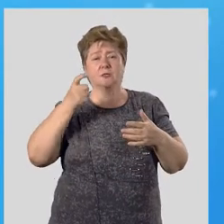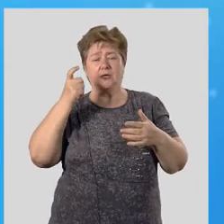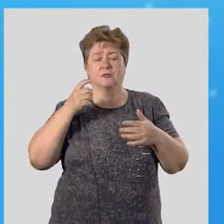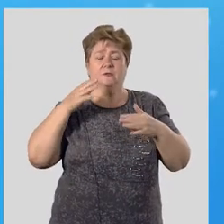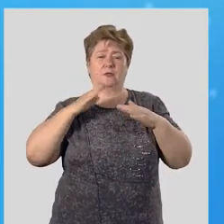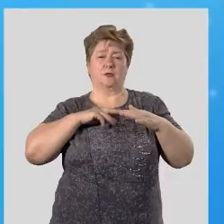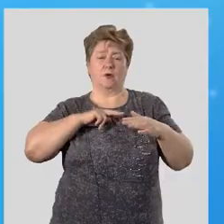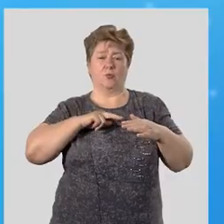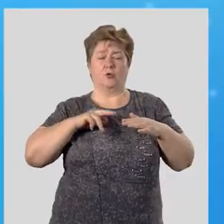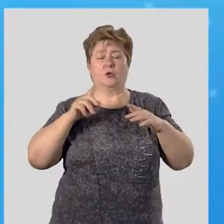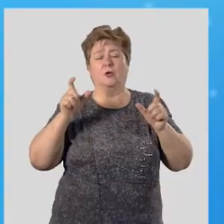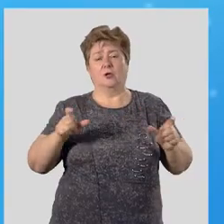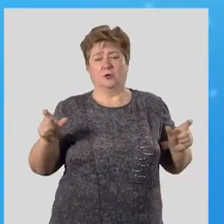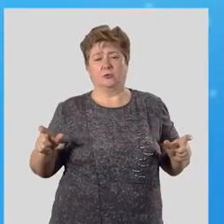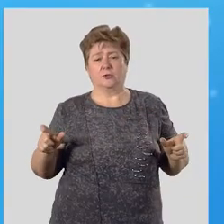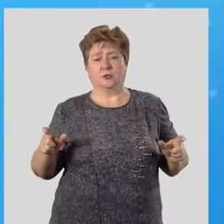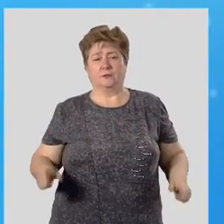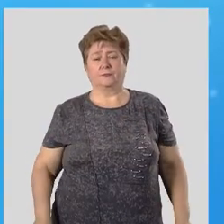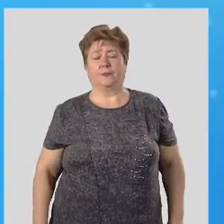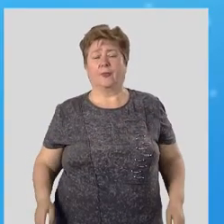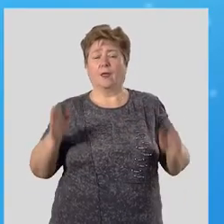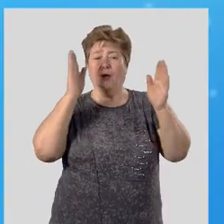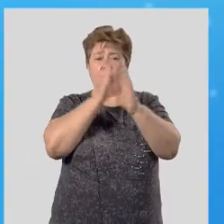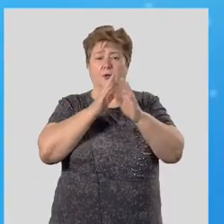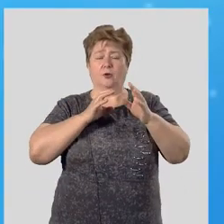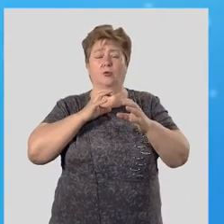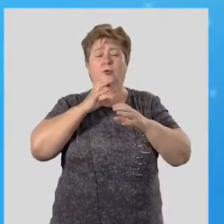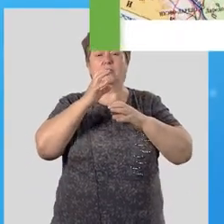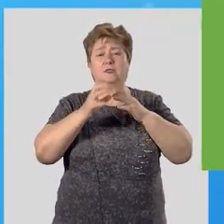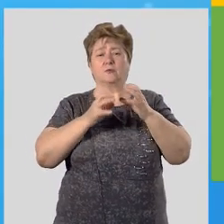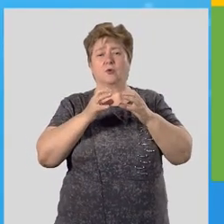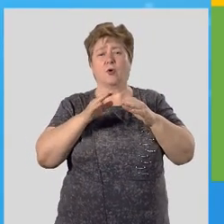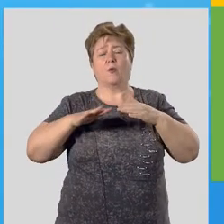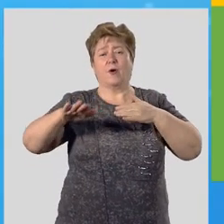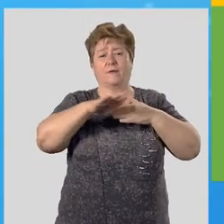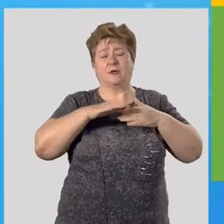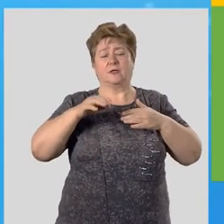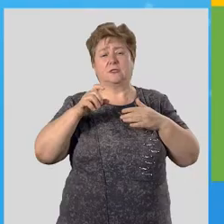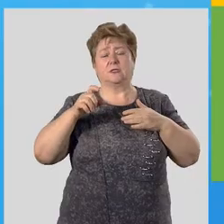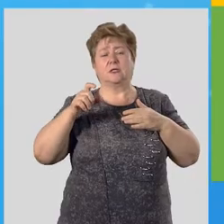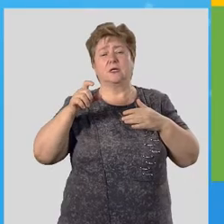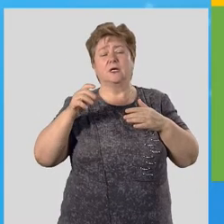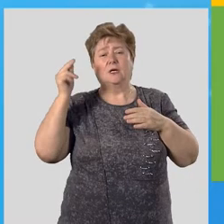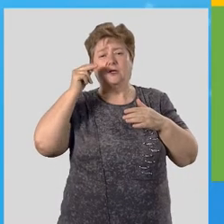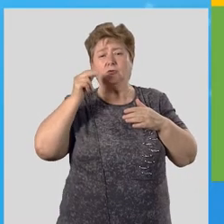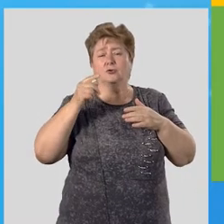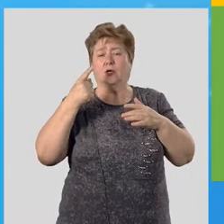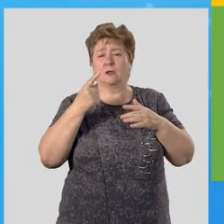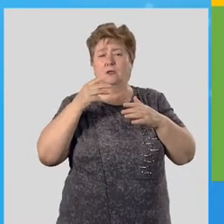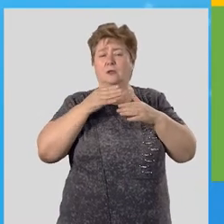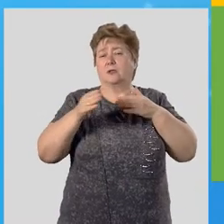хозяйственной деятельности людей. Природу земной поверхности изучают один из